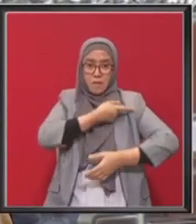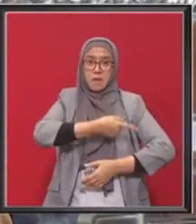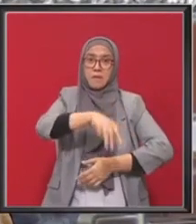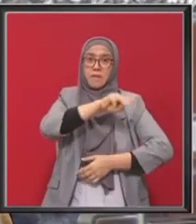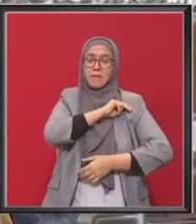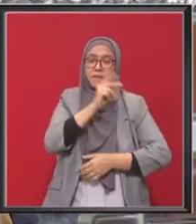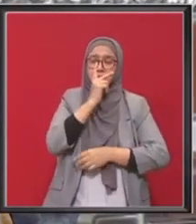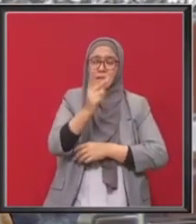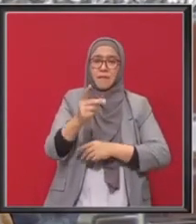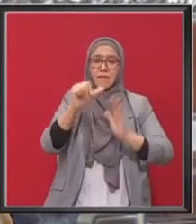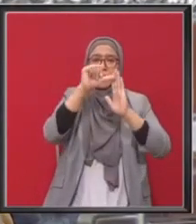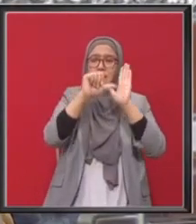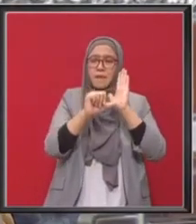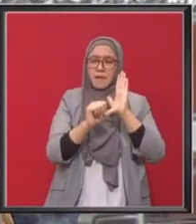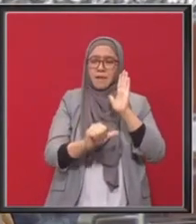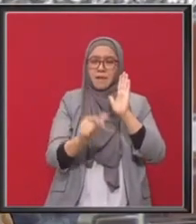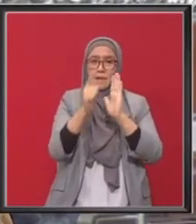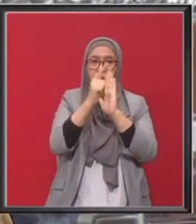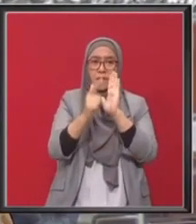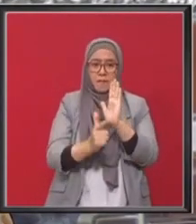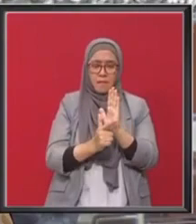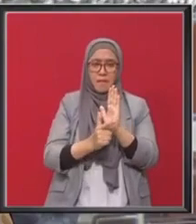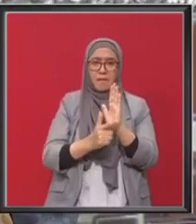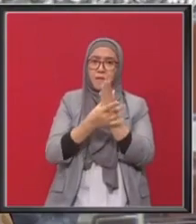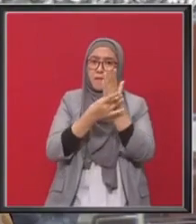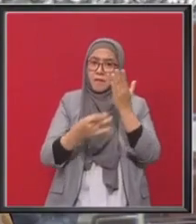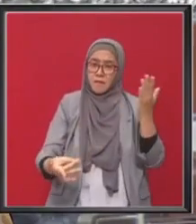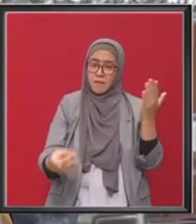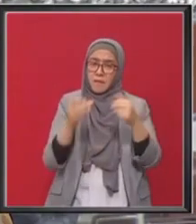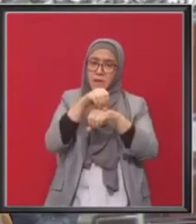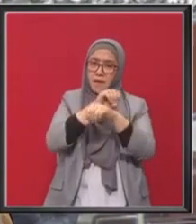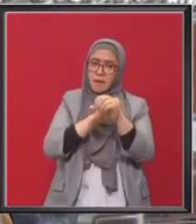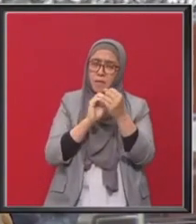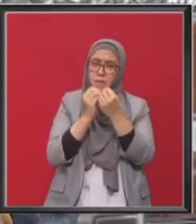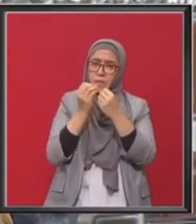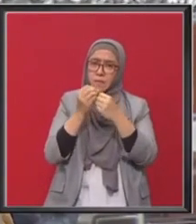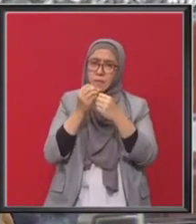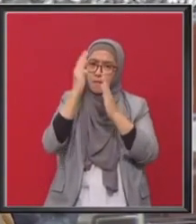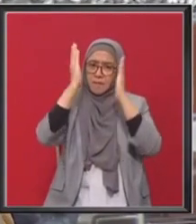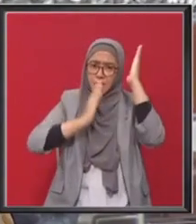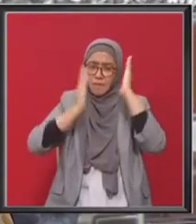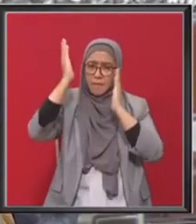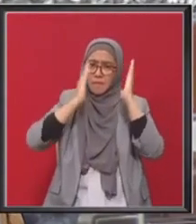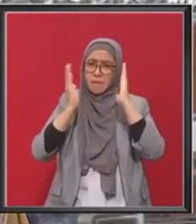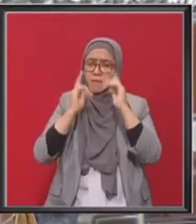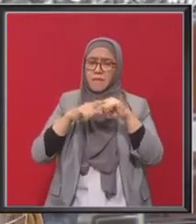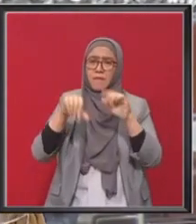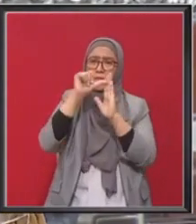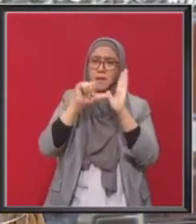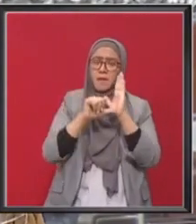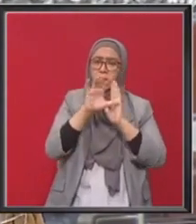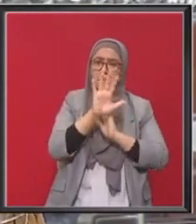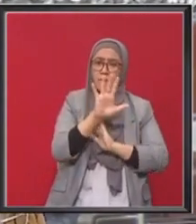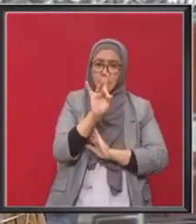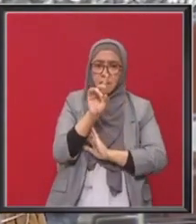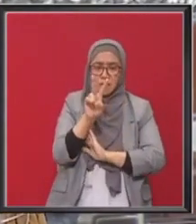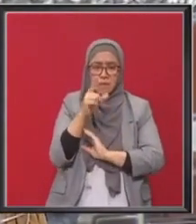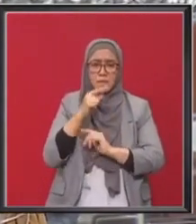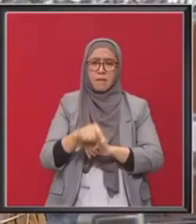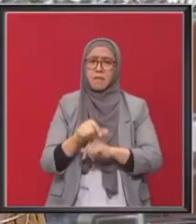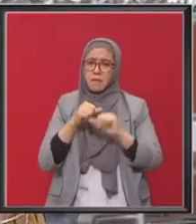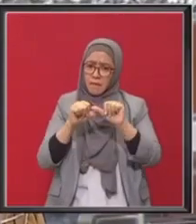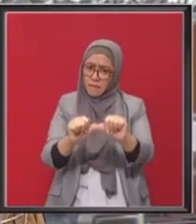akta lembaga minyak sawit nasional 1958 yakni Alta 582 masih lagi rebon dan